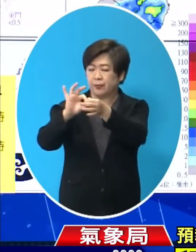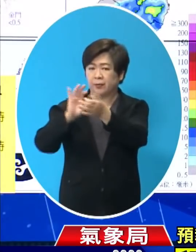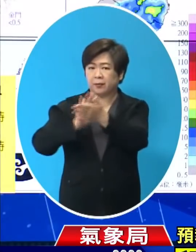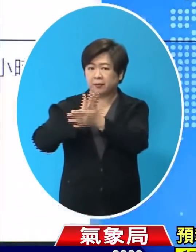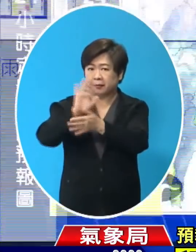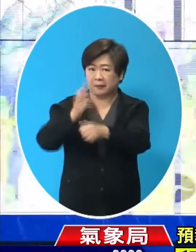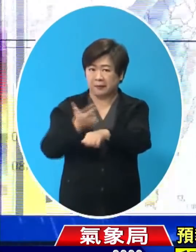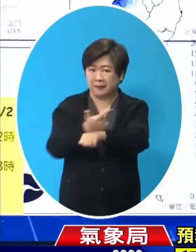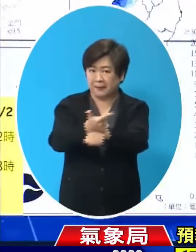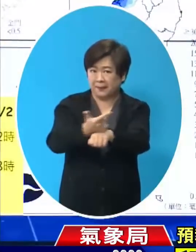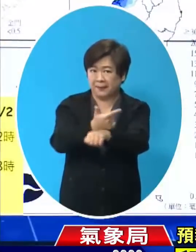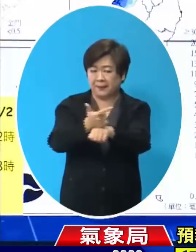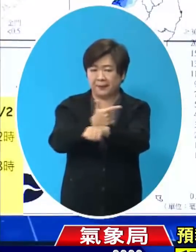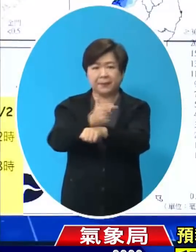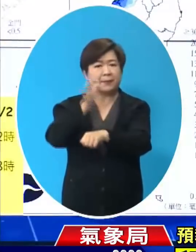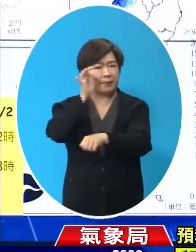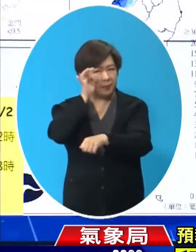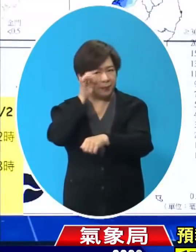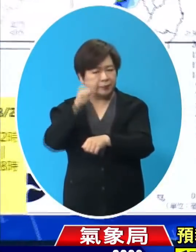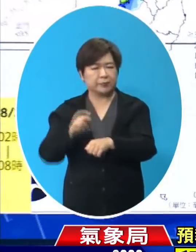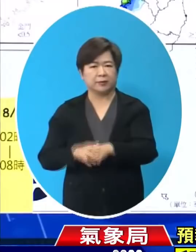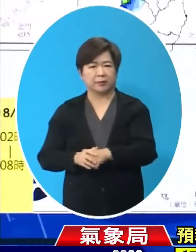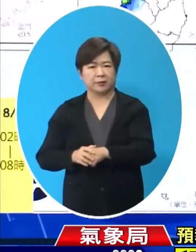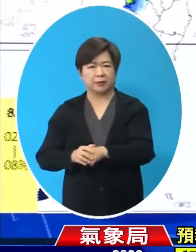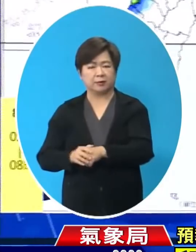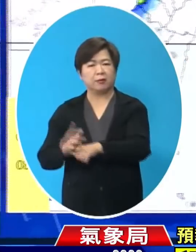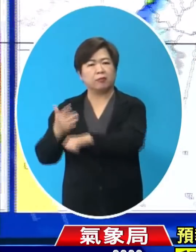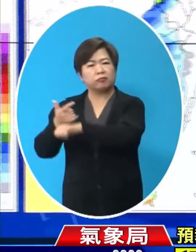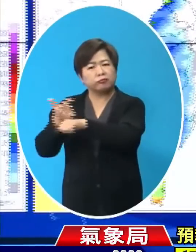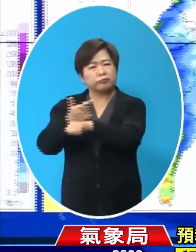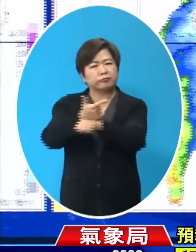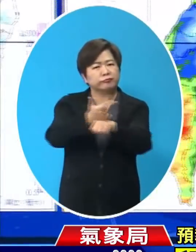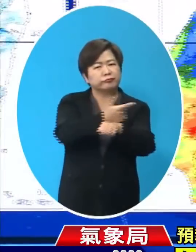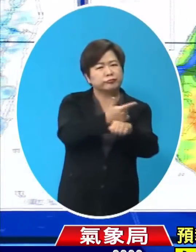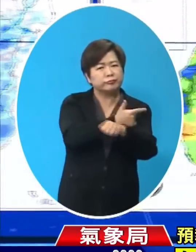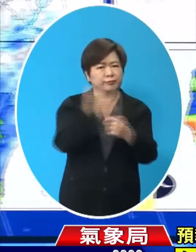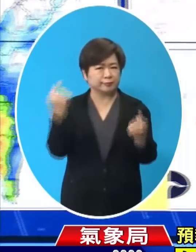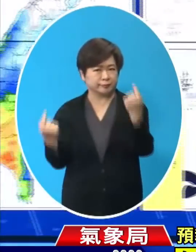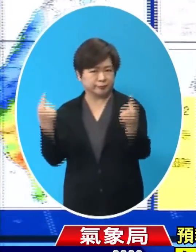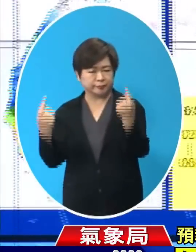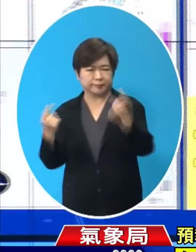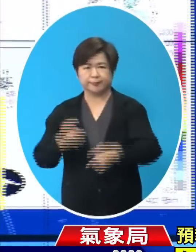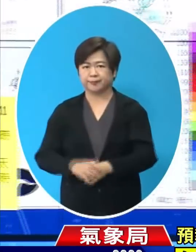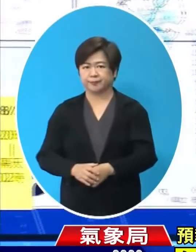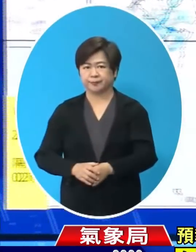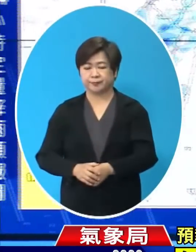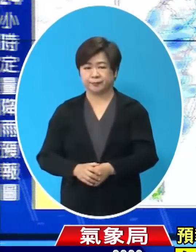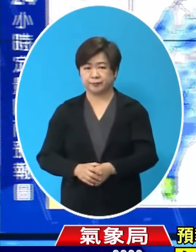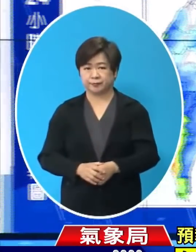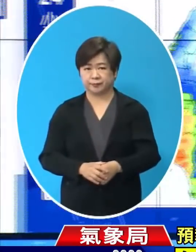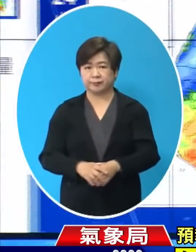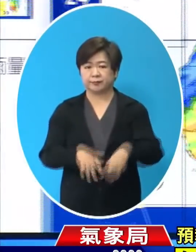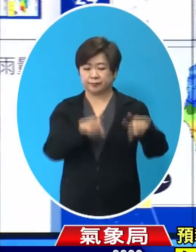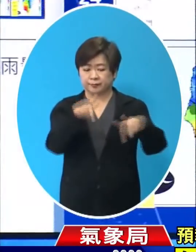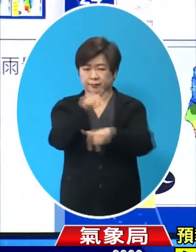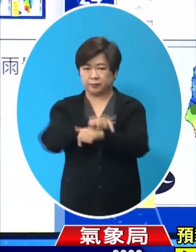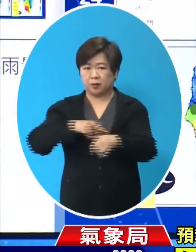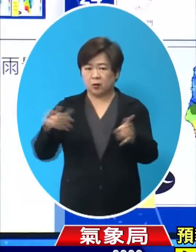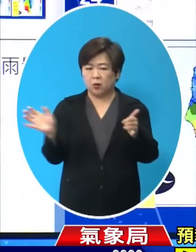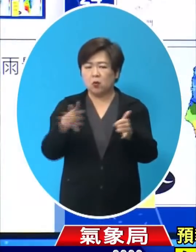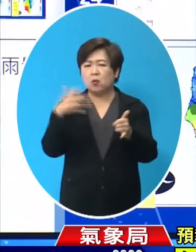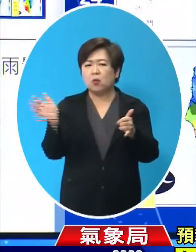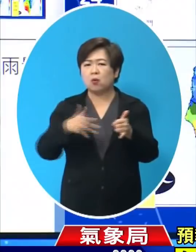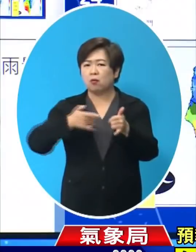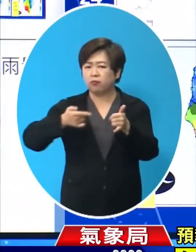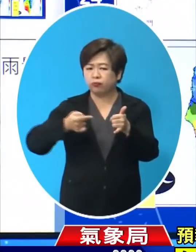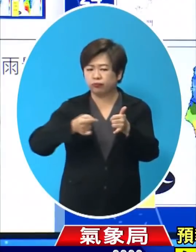未来六个小时逐六小时的定量降水预报，我们还是可以看到，虽然西南气流逐渐的减弱